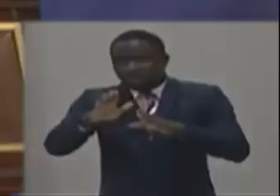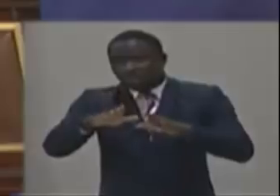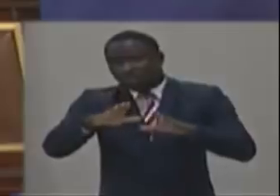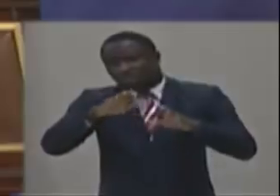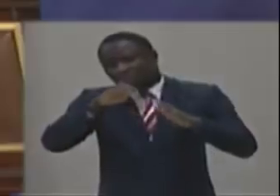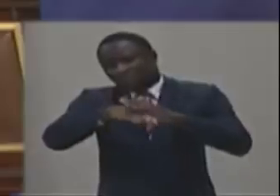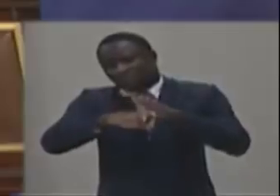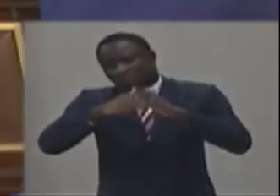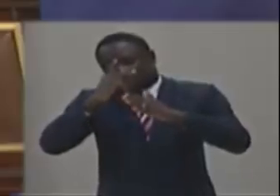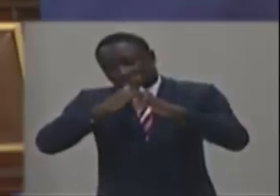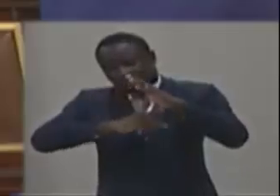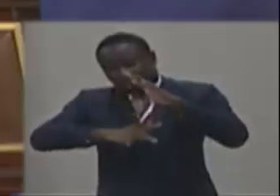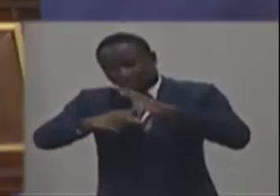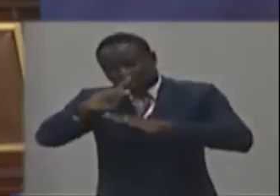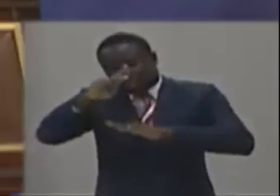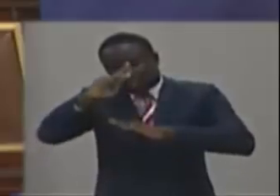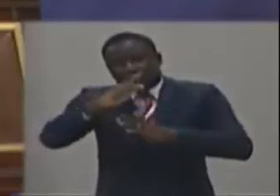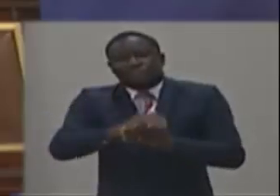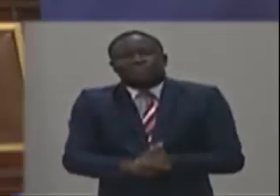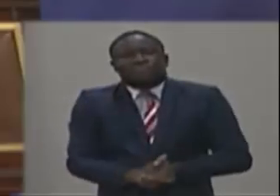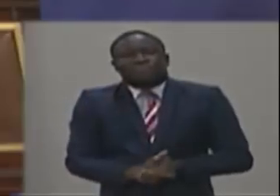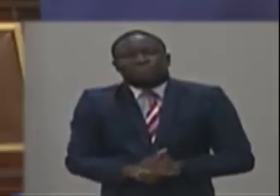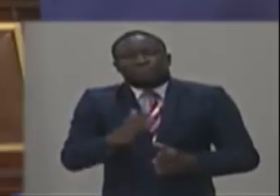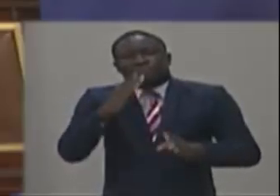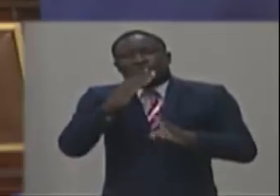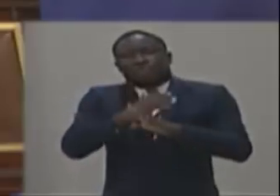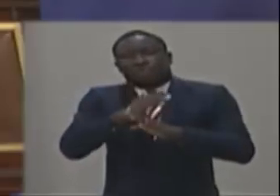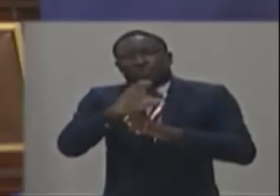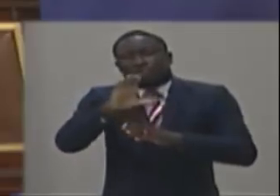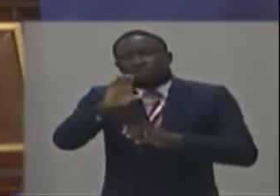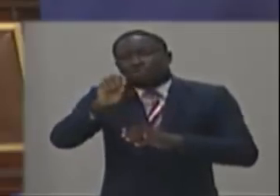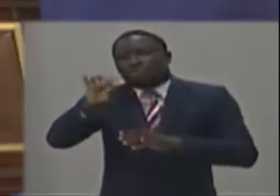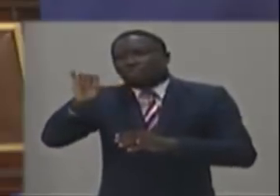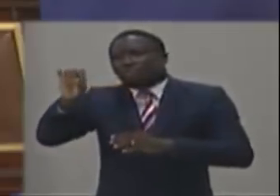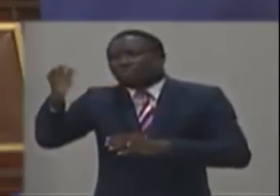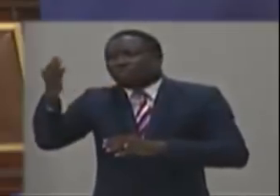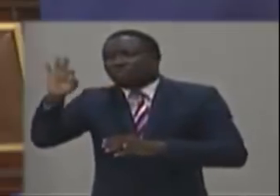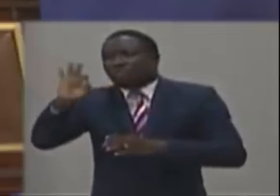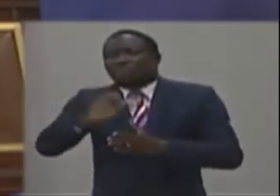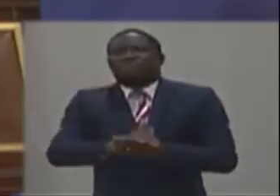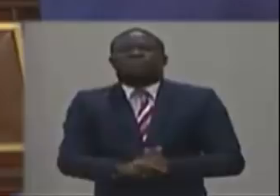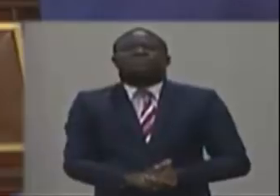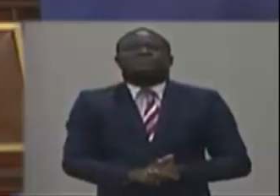réalisée dans le cadre de prévention contre COVID-19. Là.